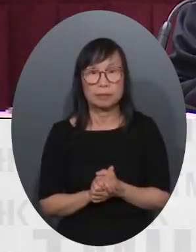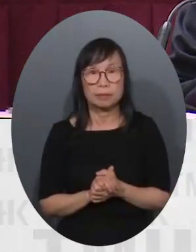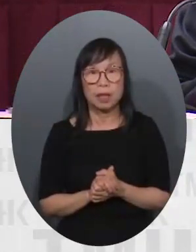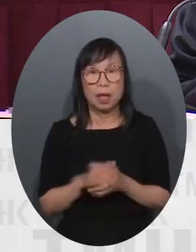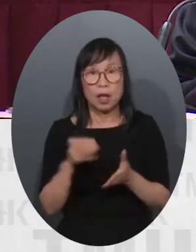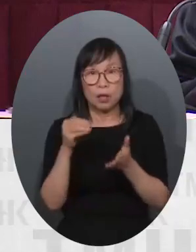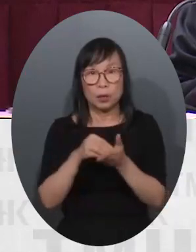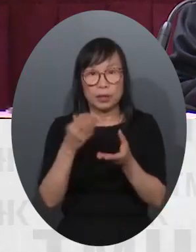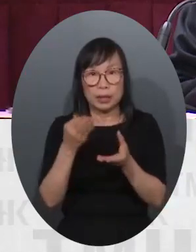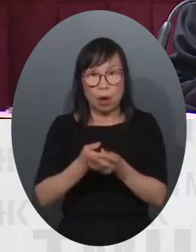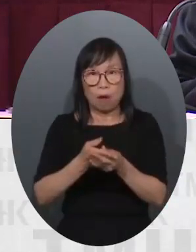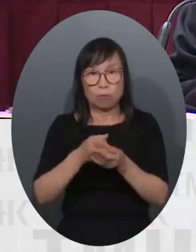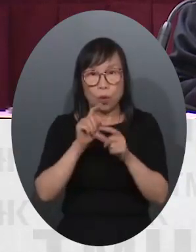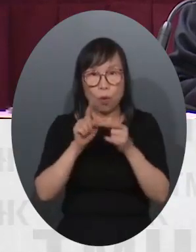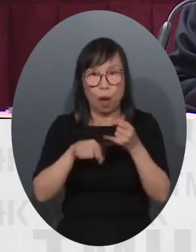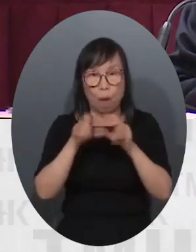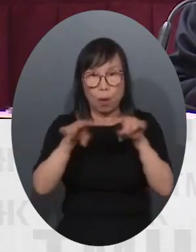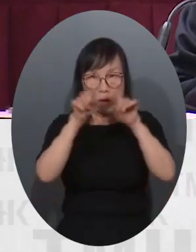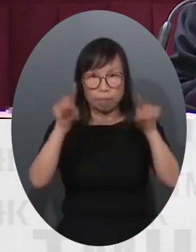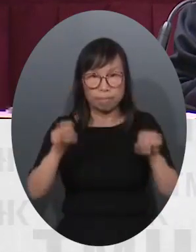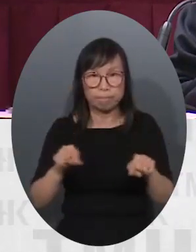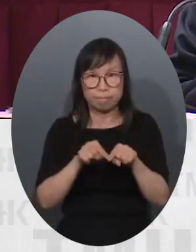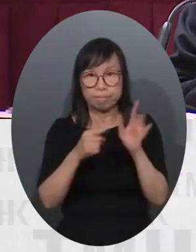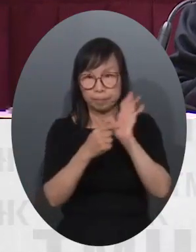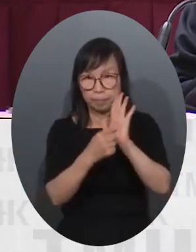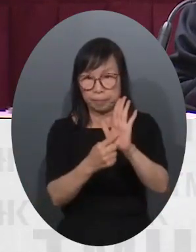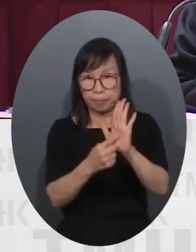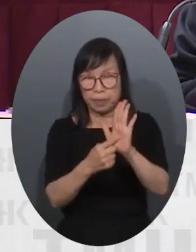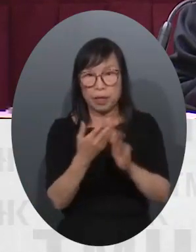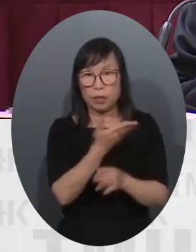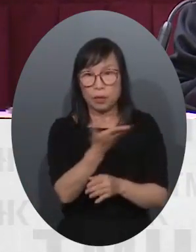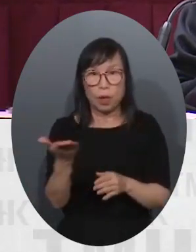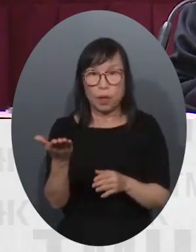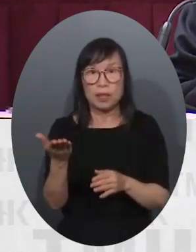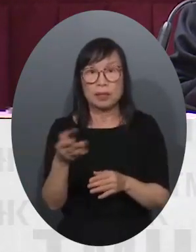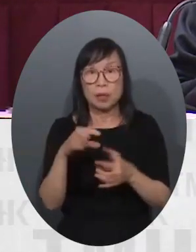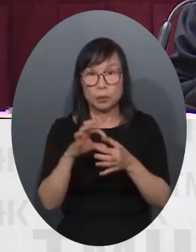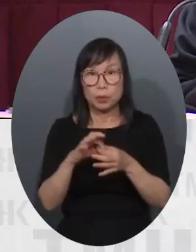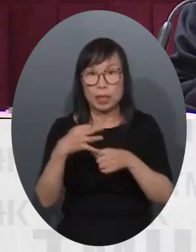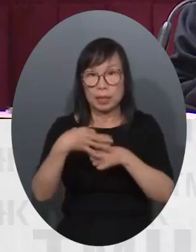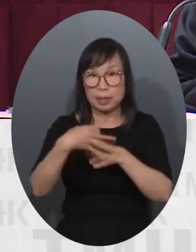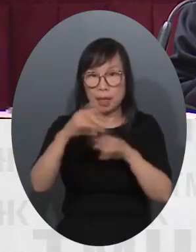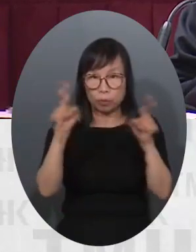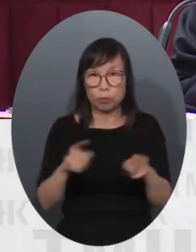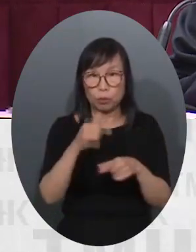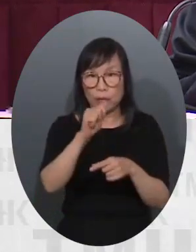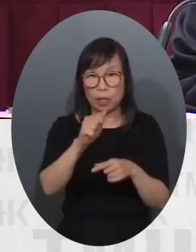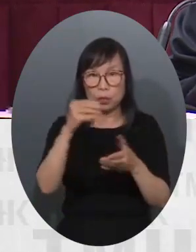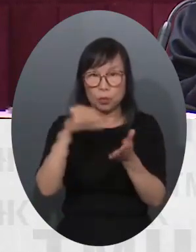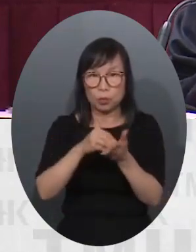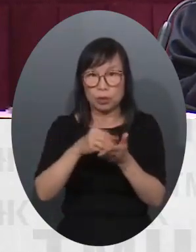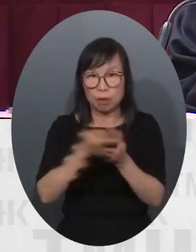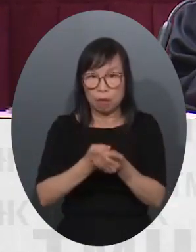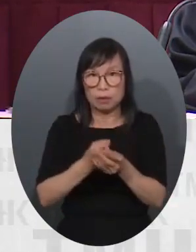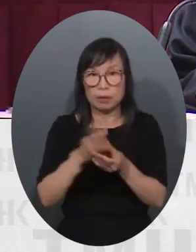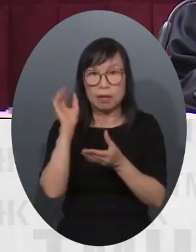決議案的投票結果已經顯示在屏幕上。各位，由於第3A(a)號決議案所